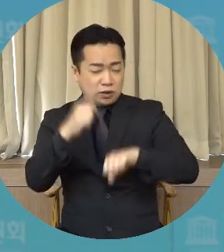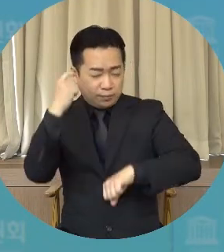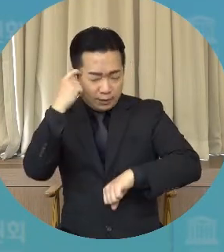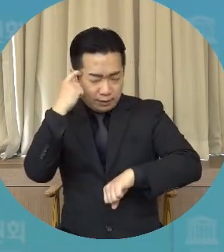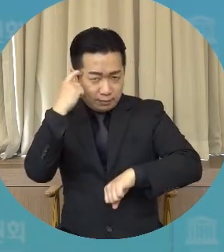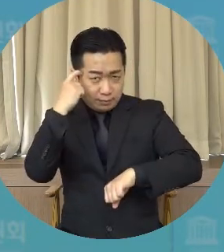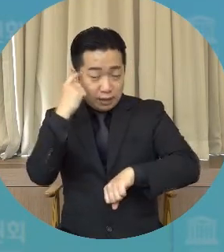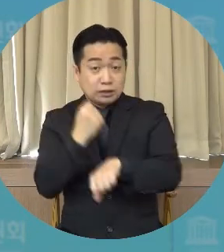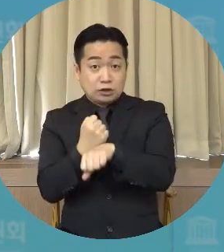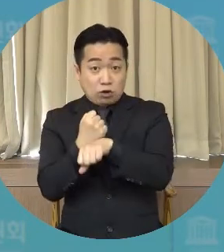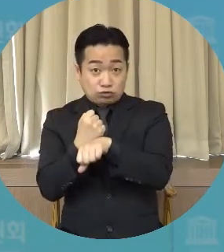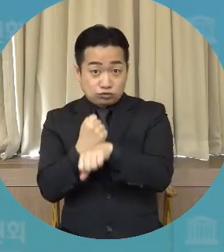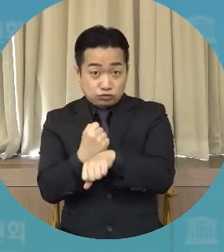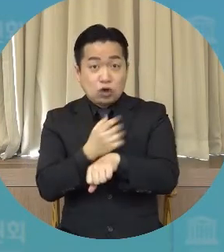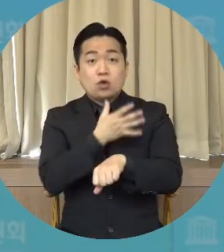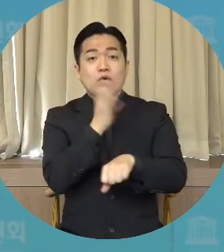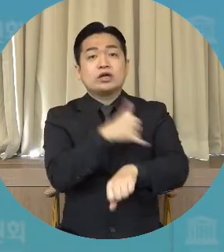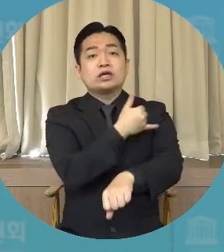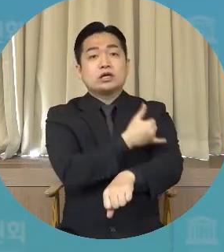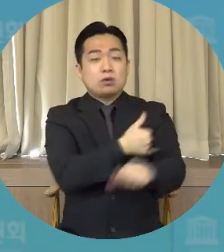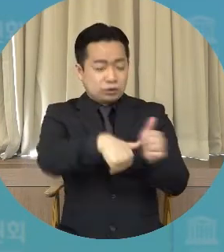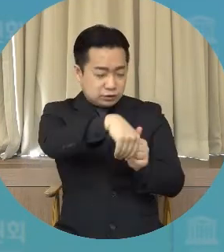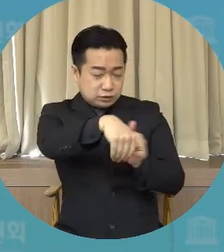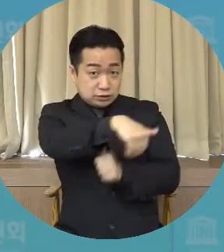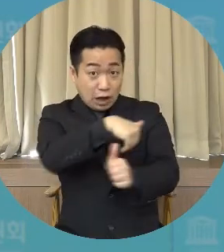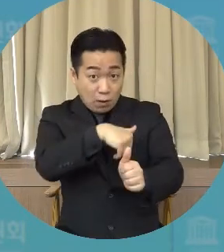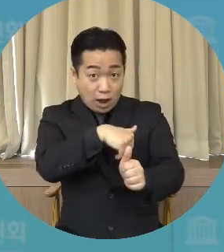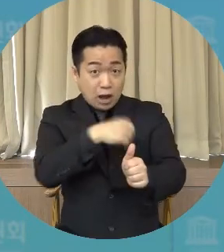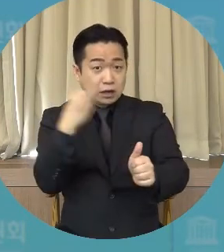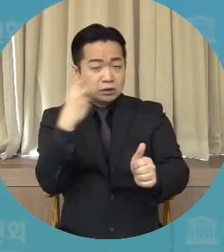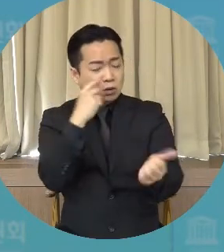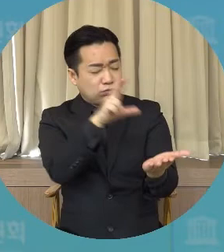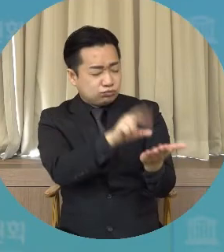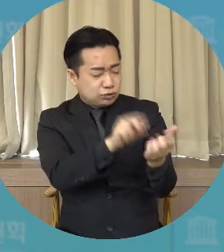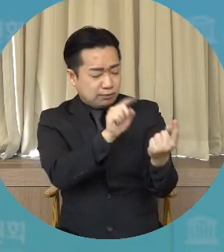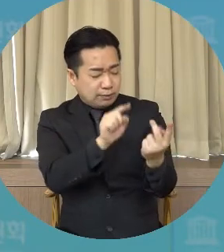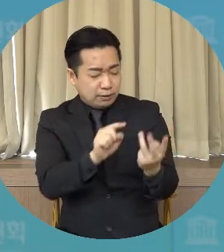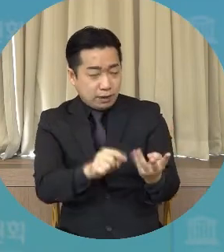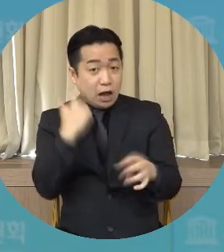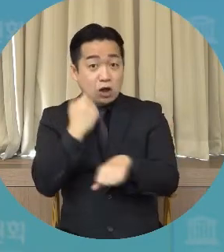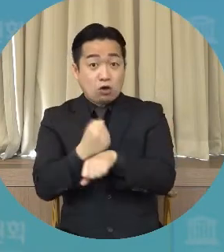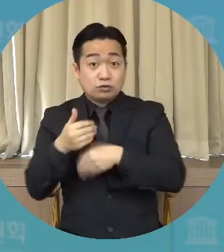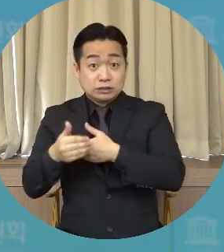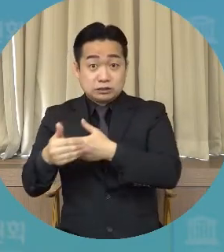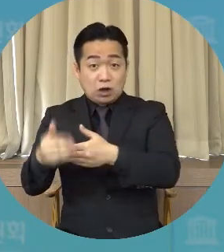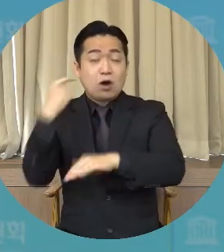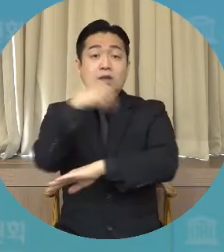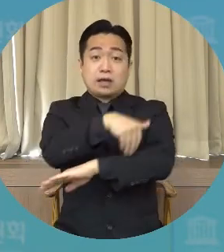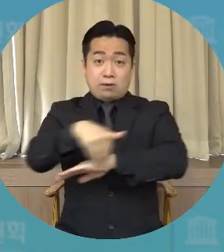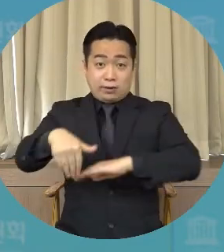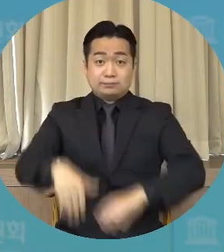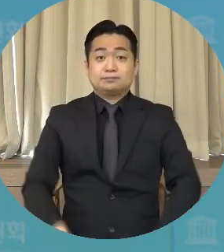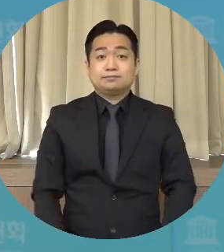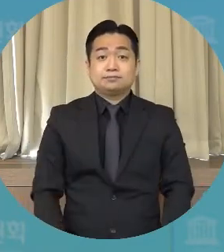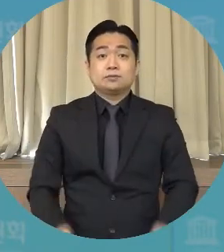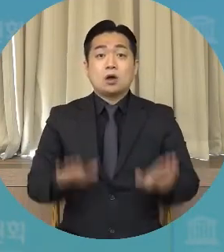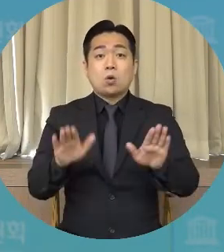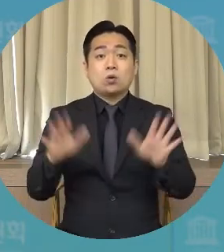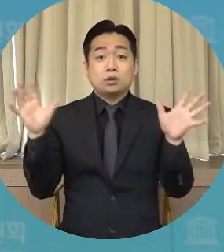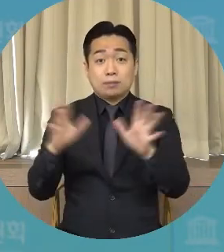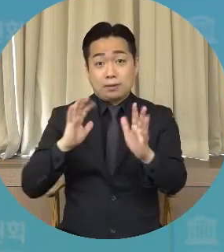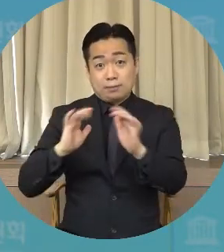노인인권협약 성안 동향과 시사점이라는 연구과제를 진행할 예정입니다. 오늘의